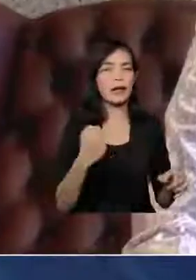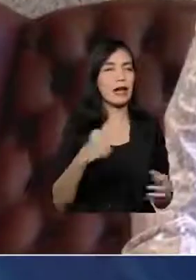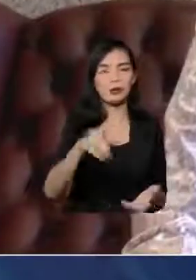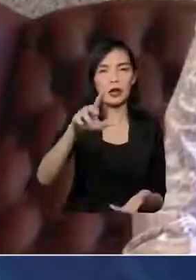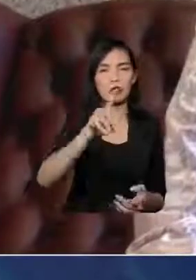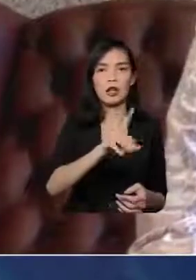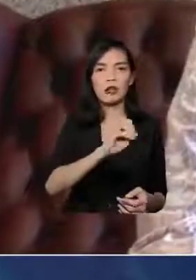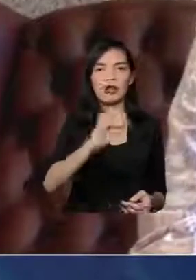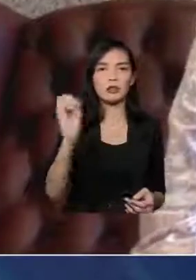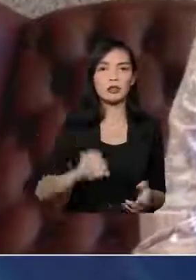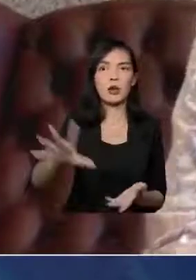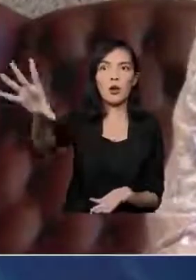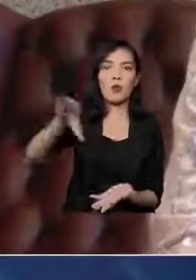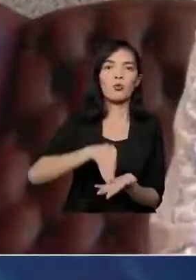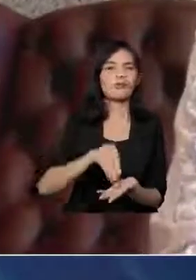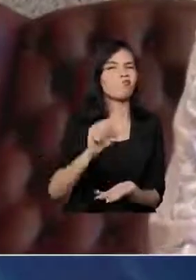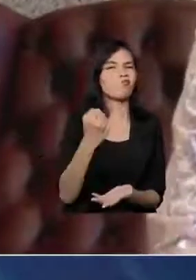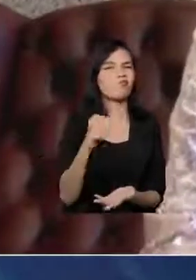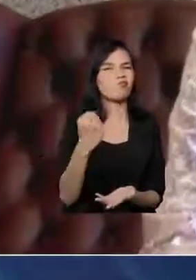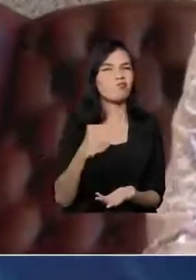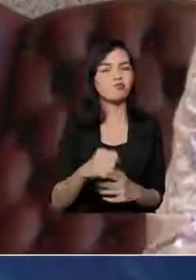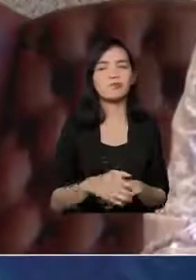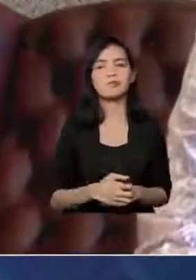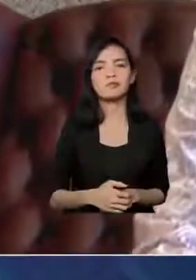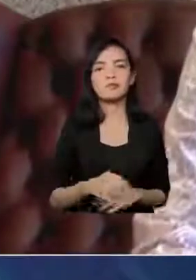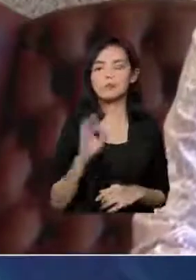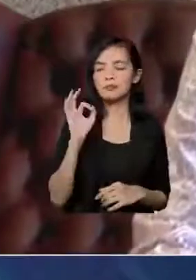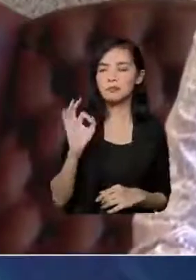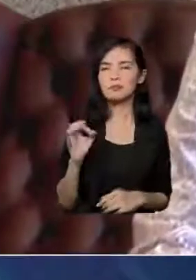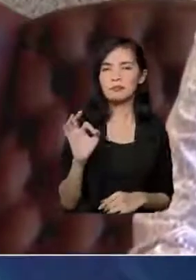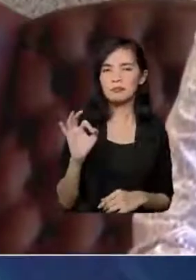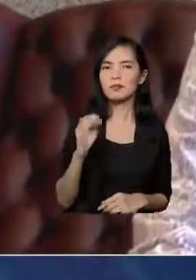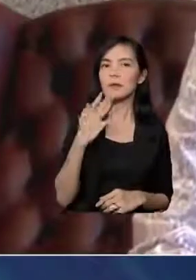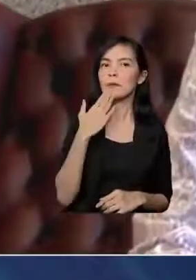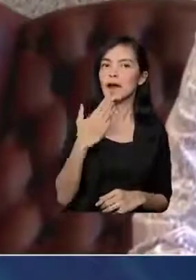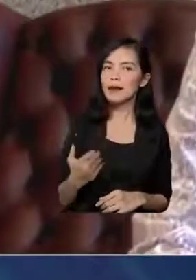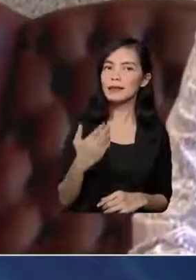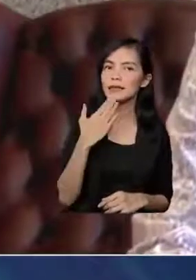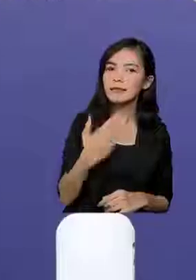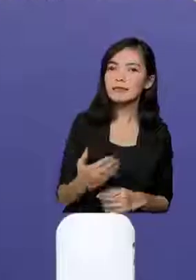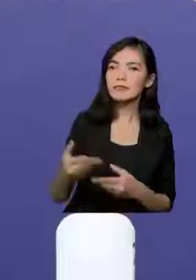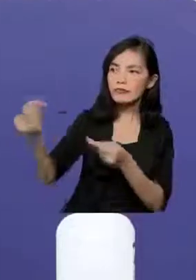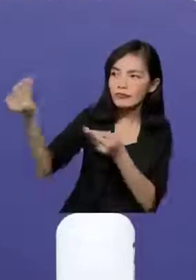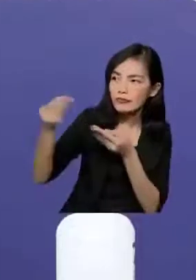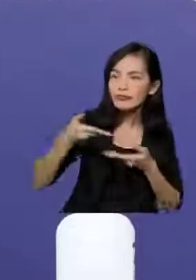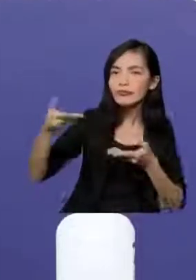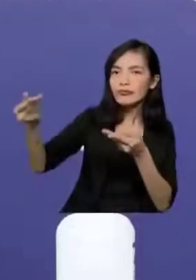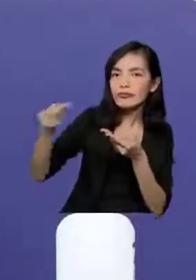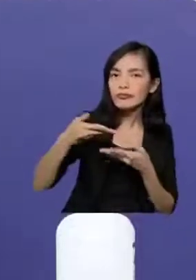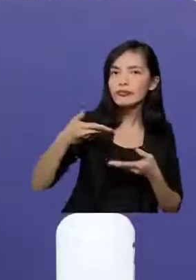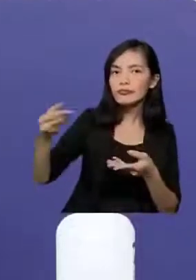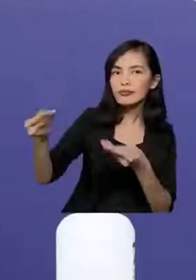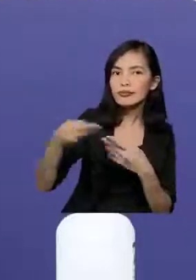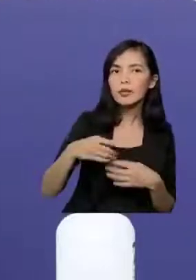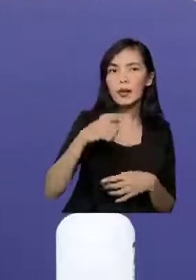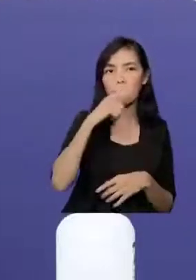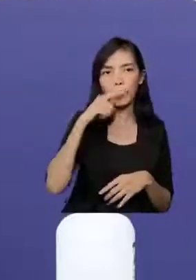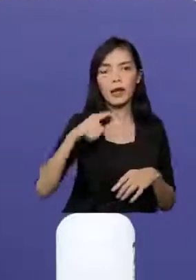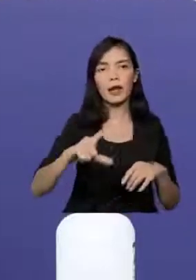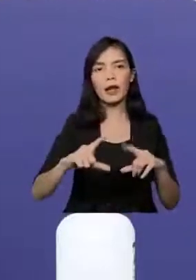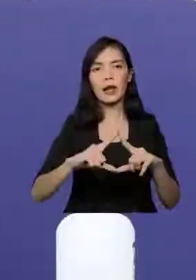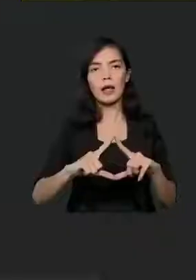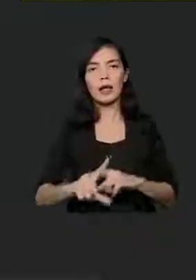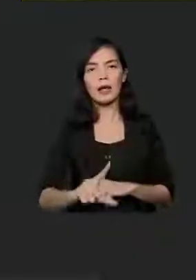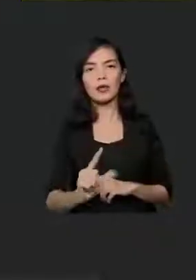pakai baik kalau begitu untuk itu Terima kasih banyak terkait dengan informasi ini untuk bapak lalu dan